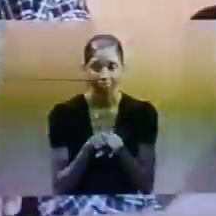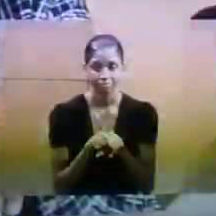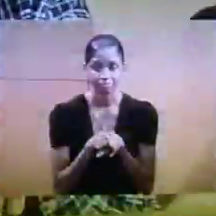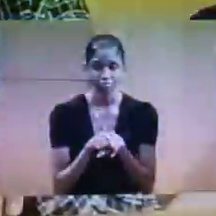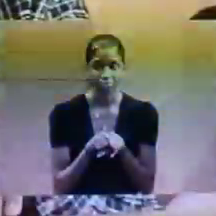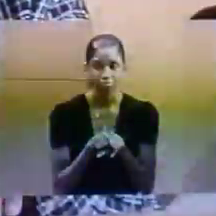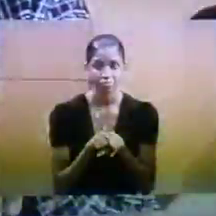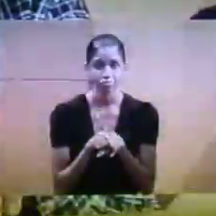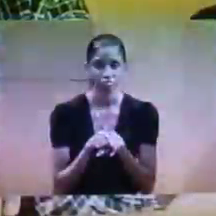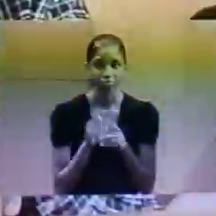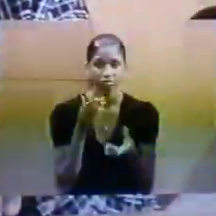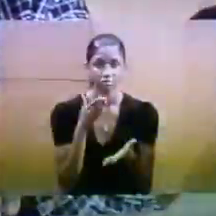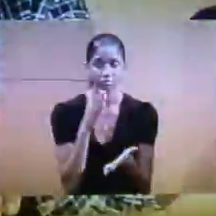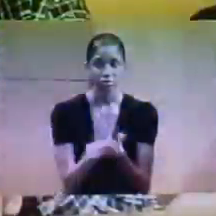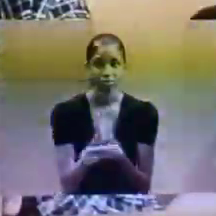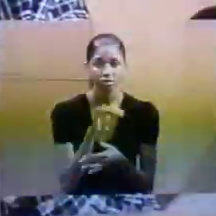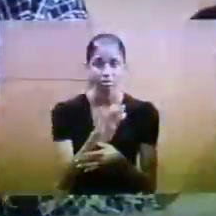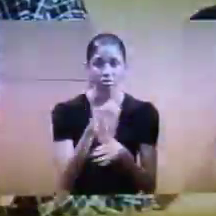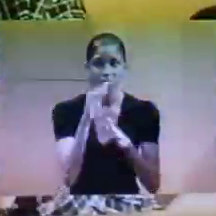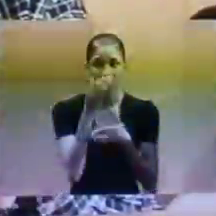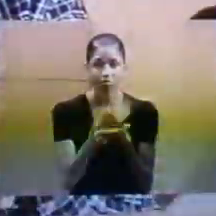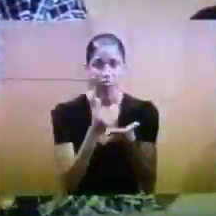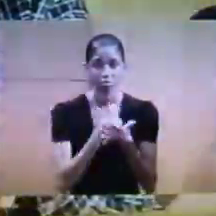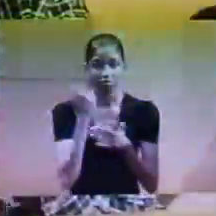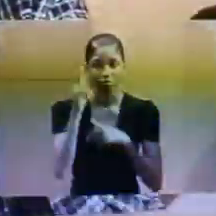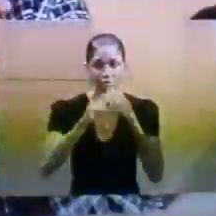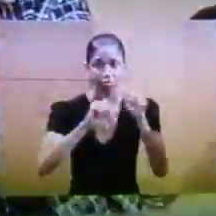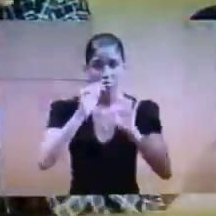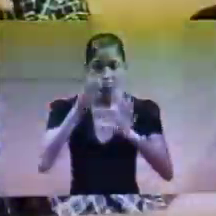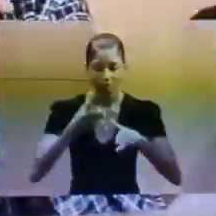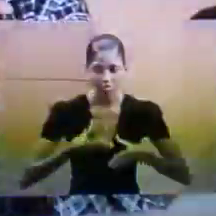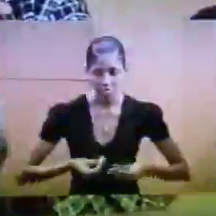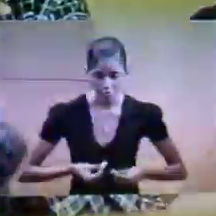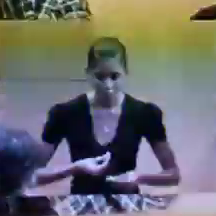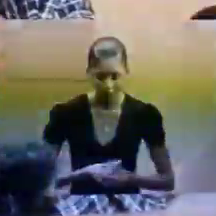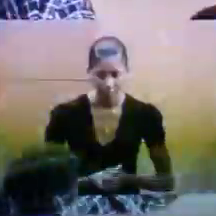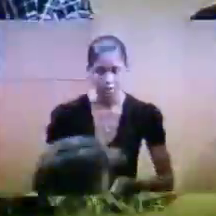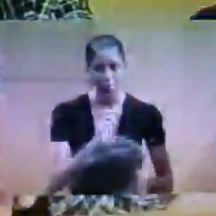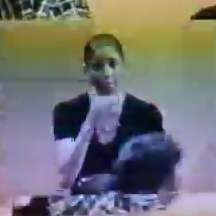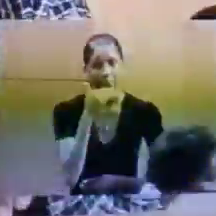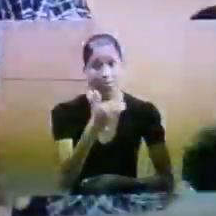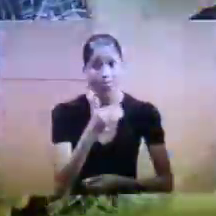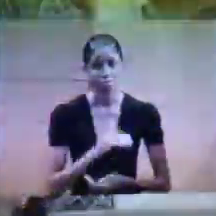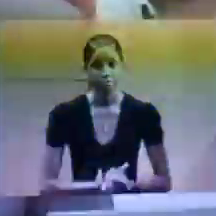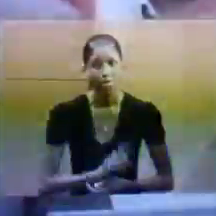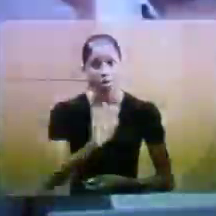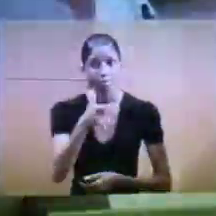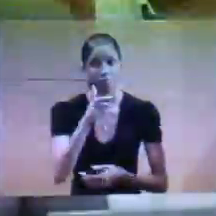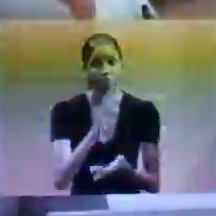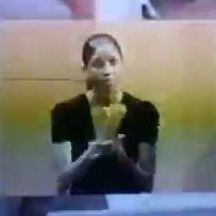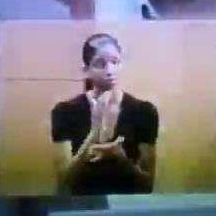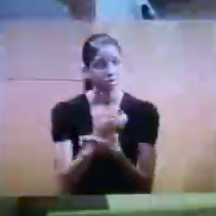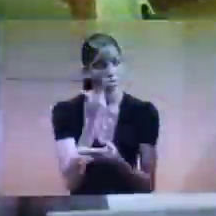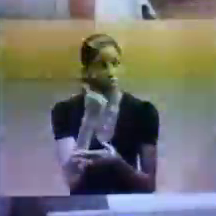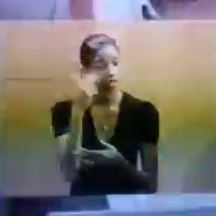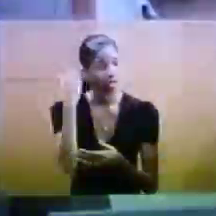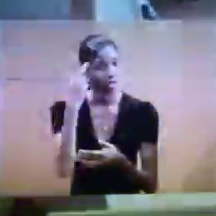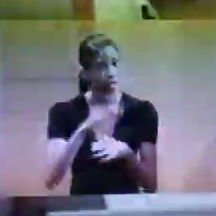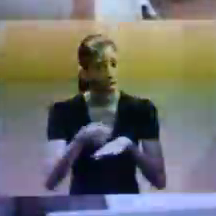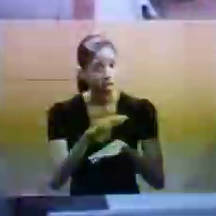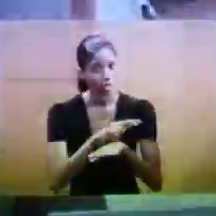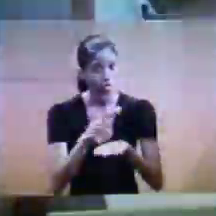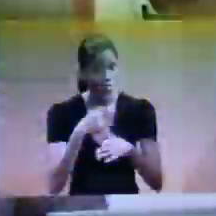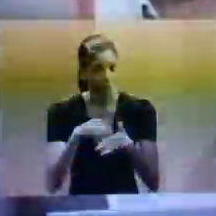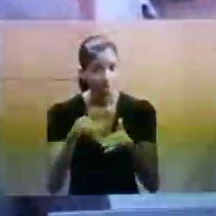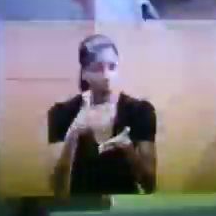établi un titre de recette à l'encontre de celui qui a reçu le trop perçu? Merci. Parce que si la région paye, je veux savoir, c'est une question.